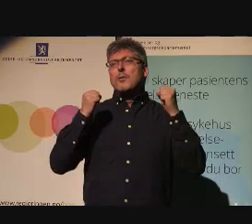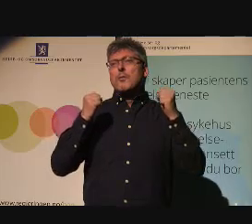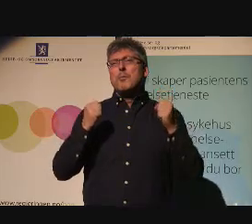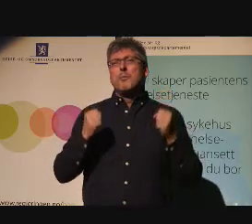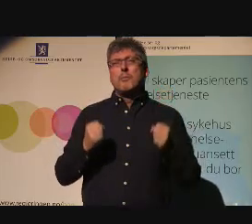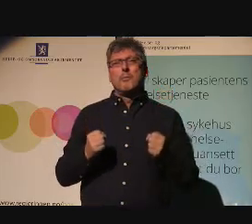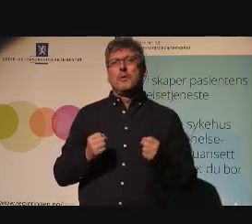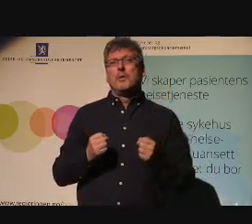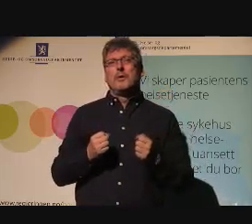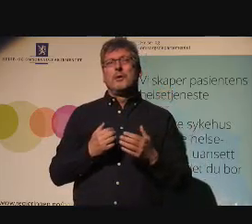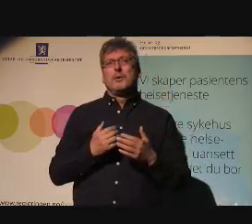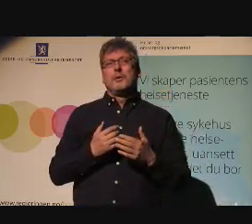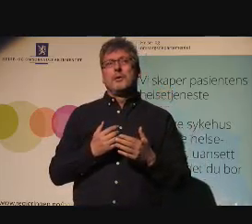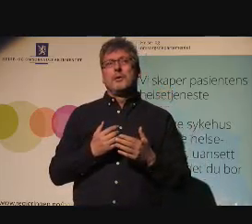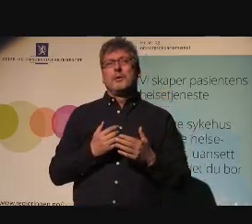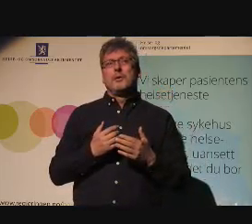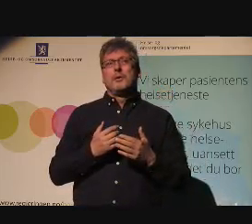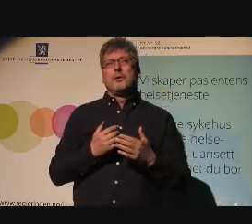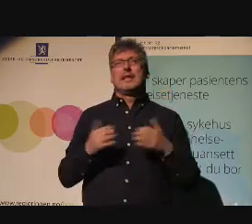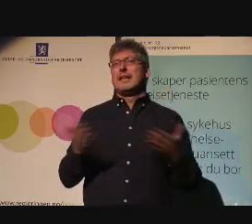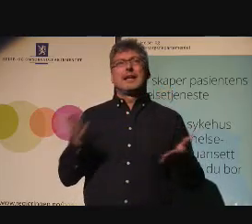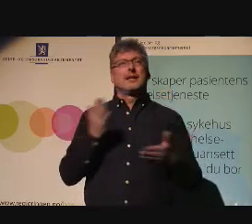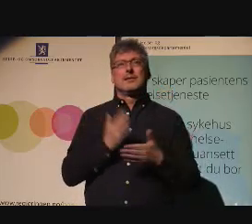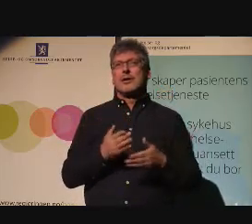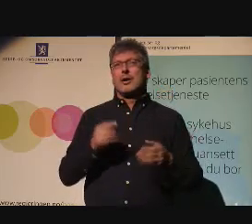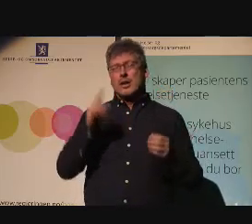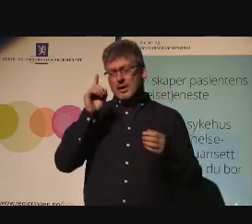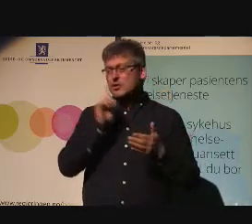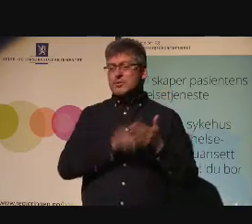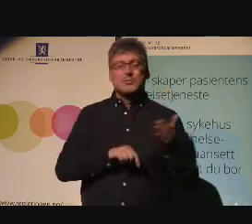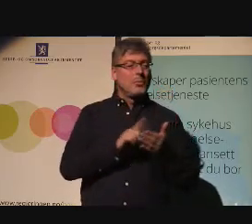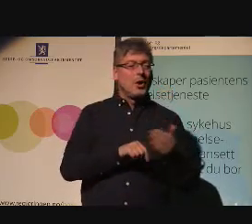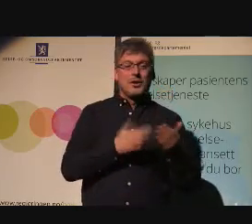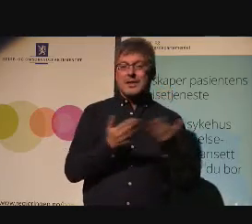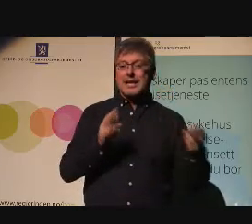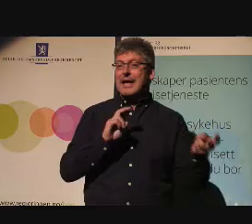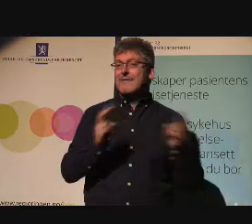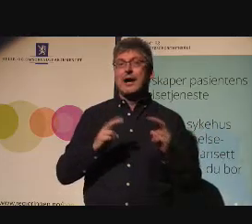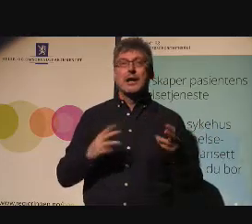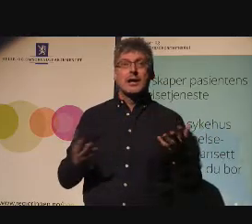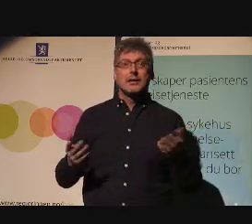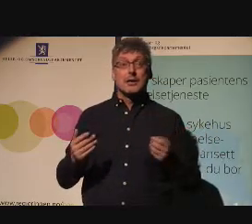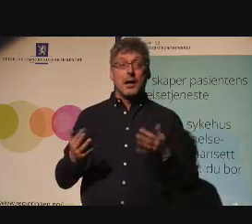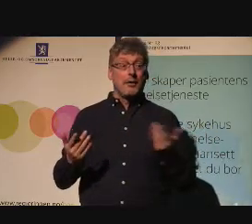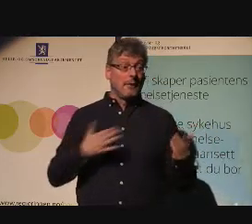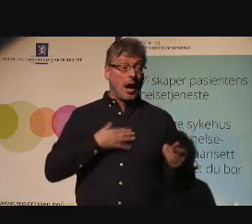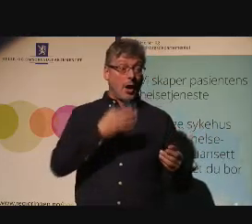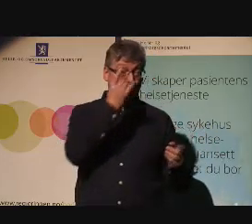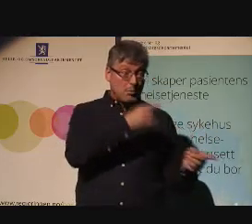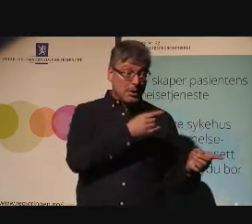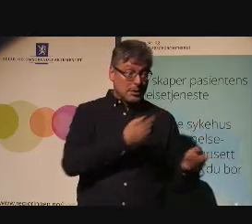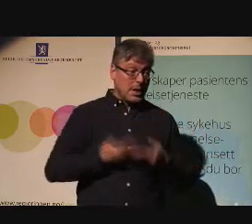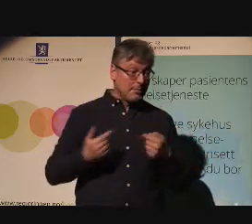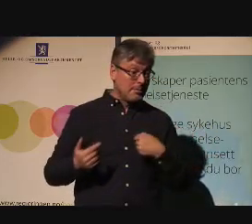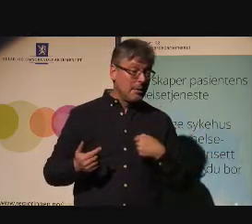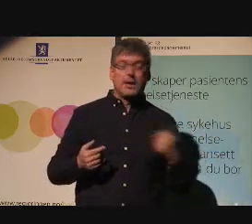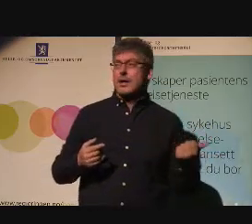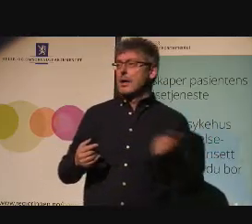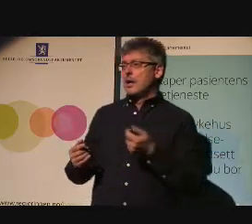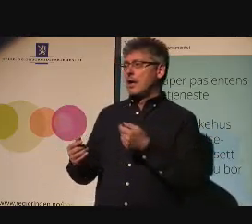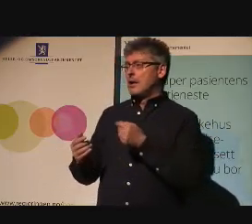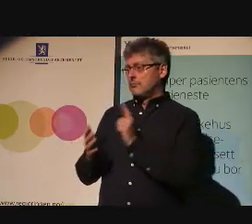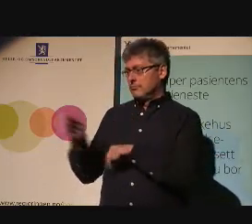grad og spør barnet og har kanskje kompetanse til å hjelpe med hva er det